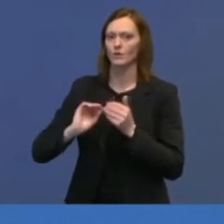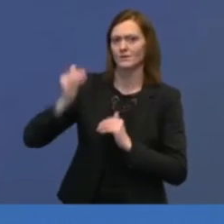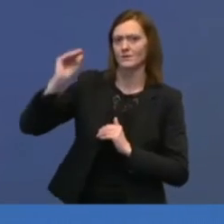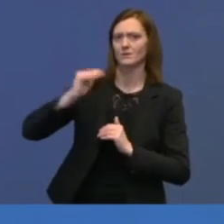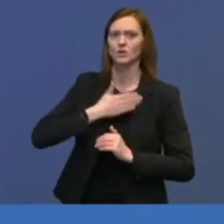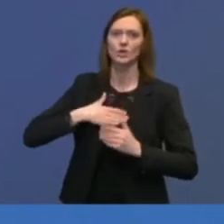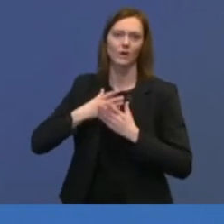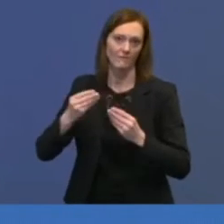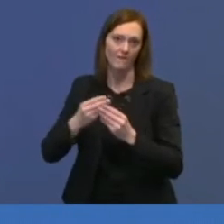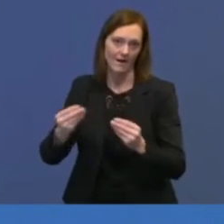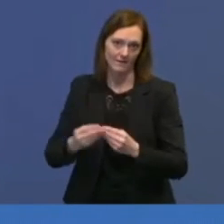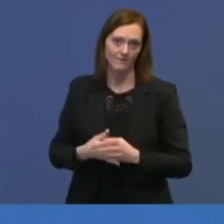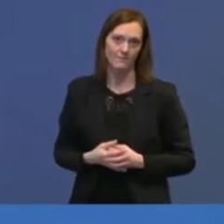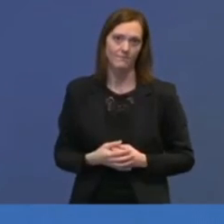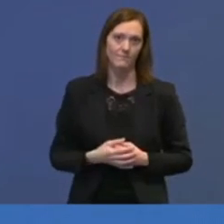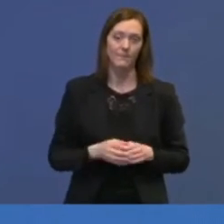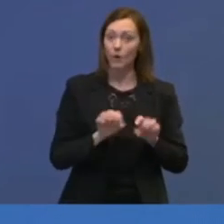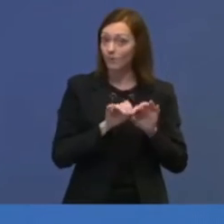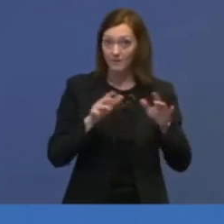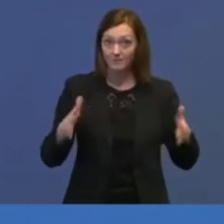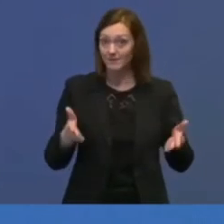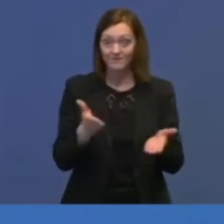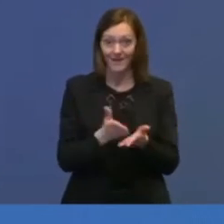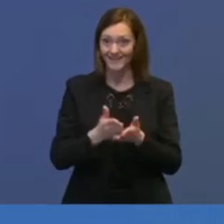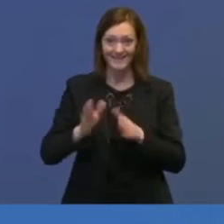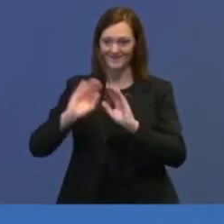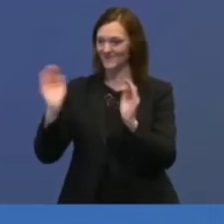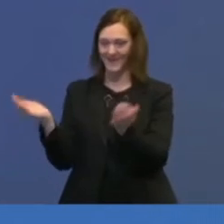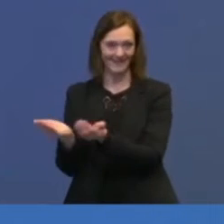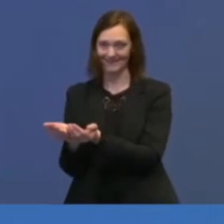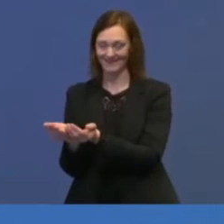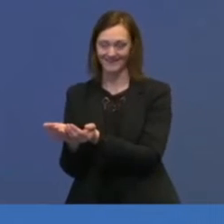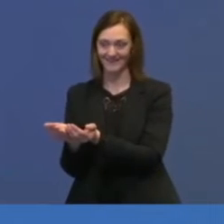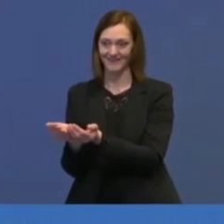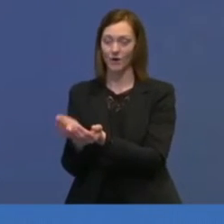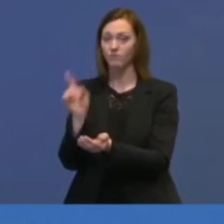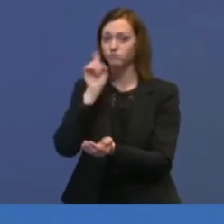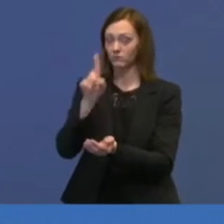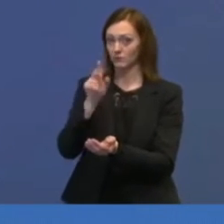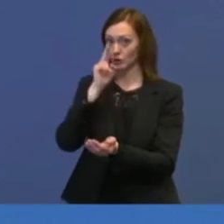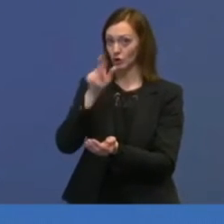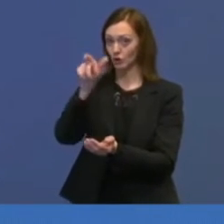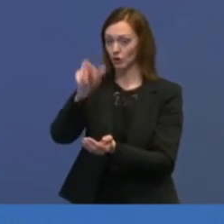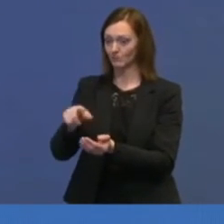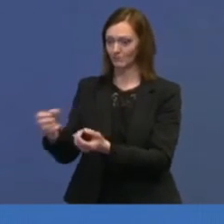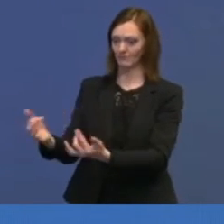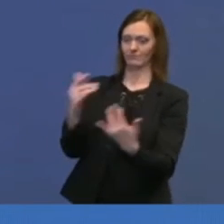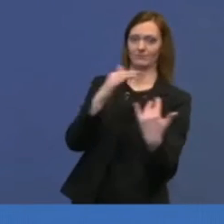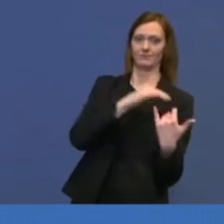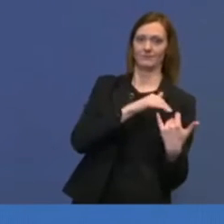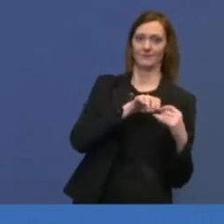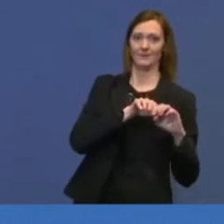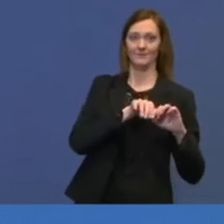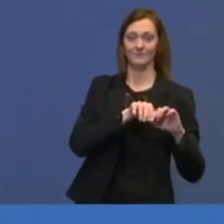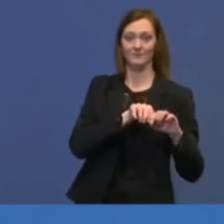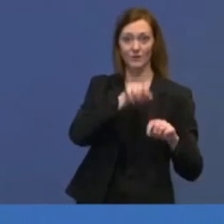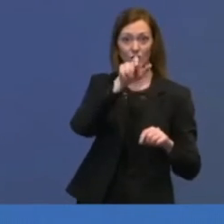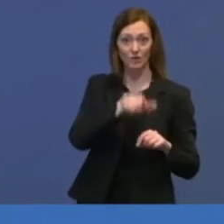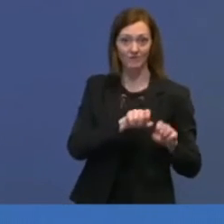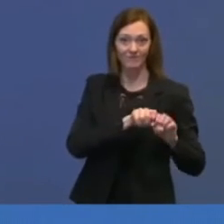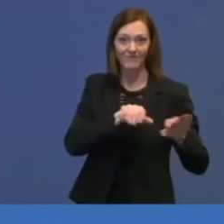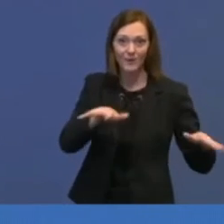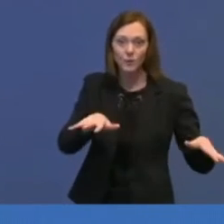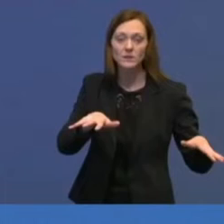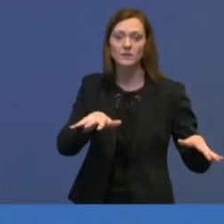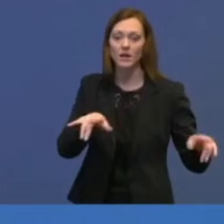Waxa iya na haqiqaa. Qudurku kamadda maanen dunida waxa naa imankara annoo iya fairus oo laga mammaar maan kadiga ya xairaada u